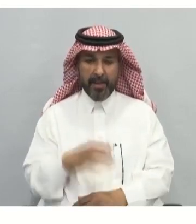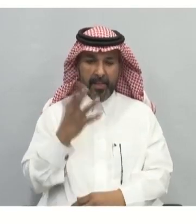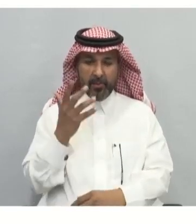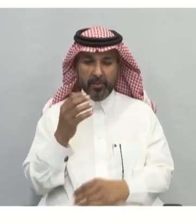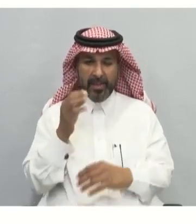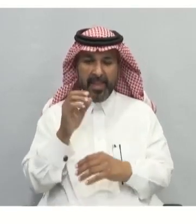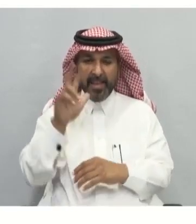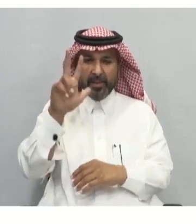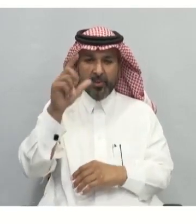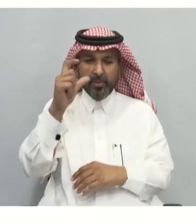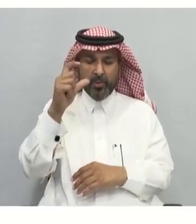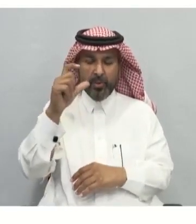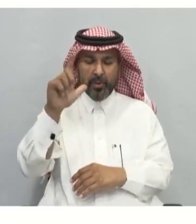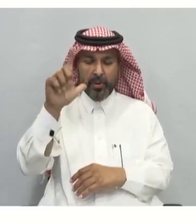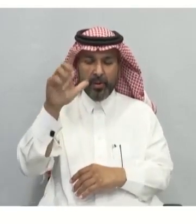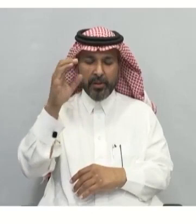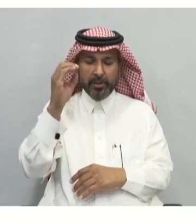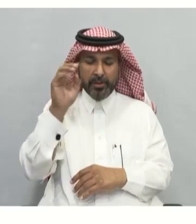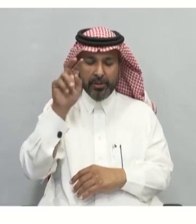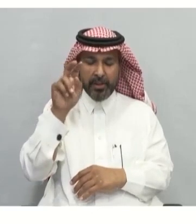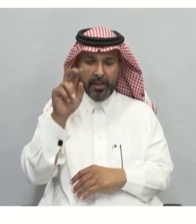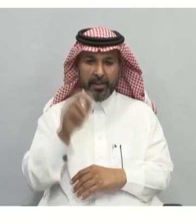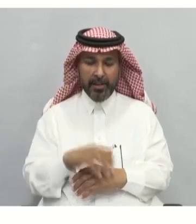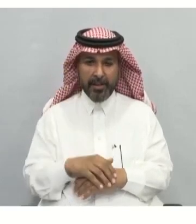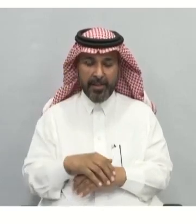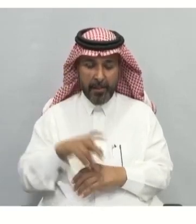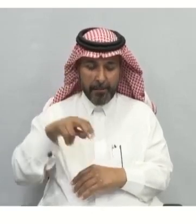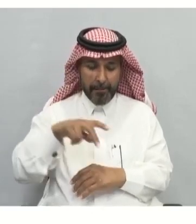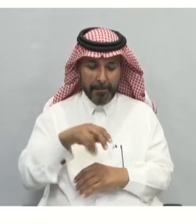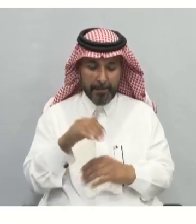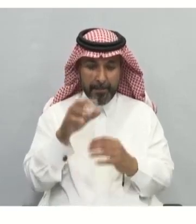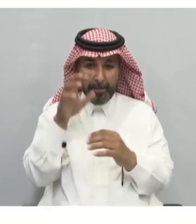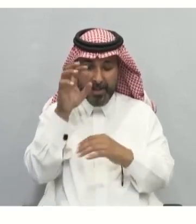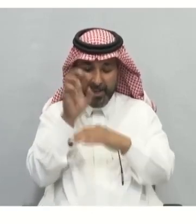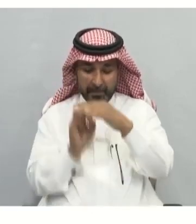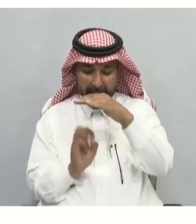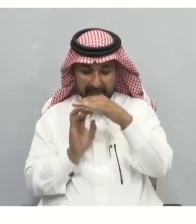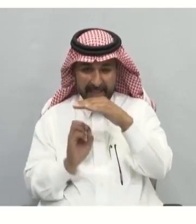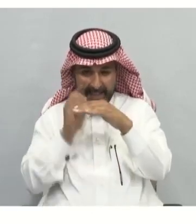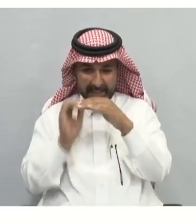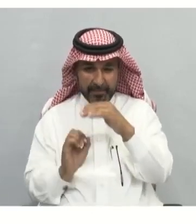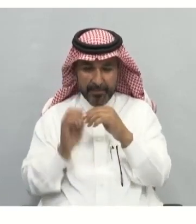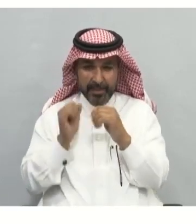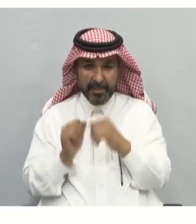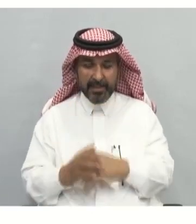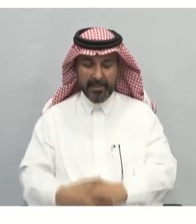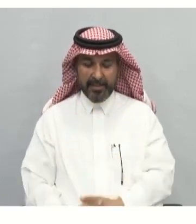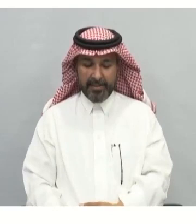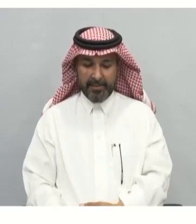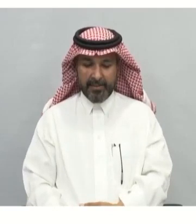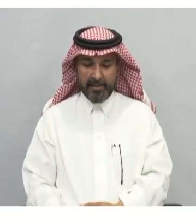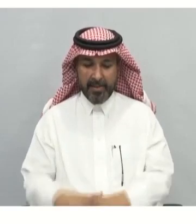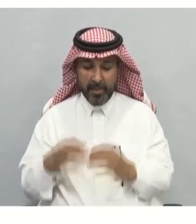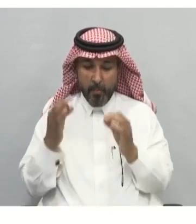الدلجه والمراد بالدلجه سير الليل وحقيقه الامر ان الانسان اذا استغل